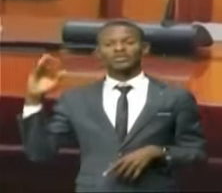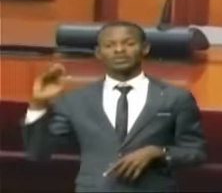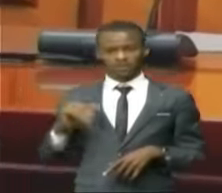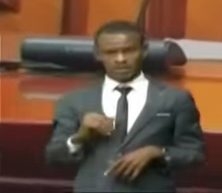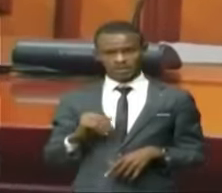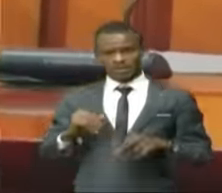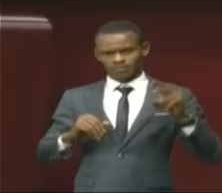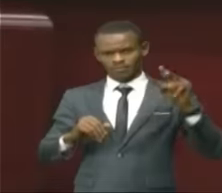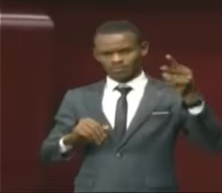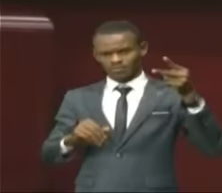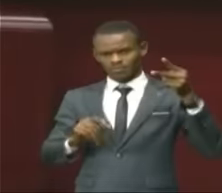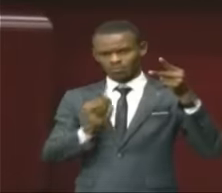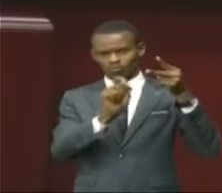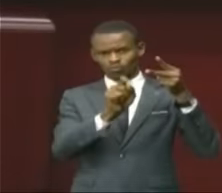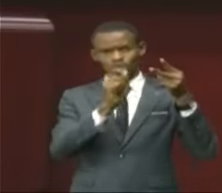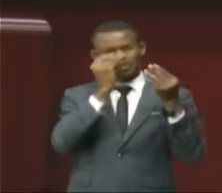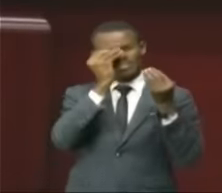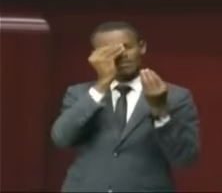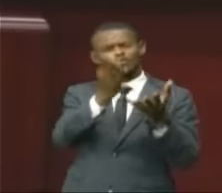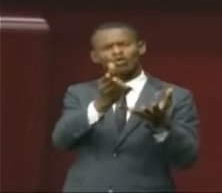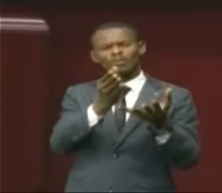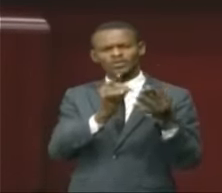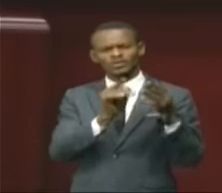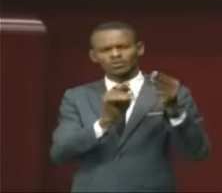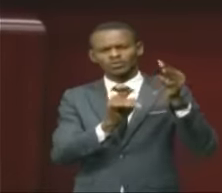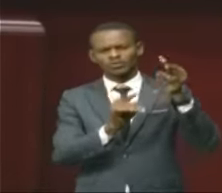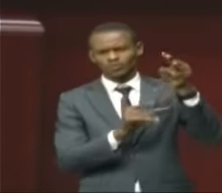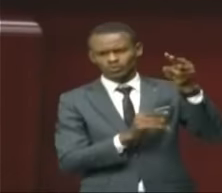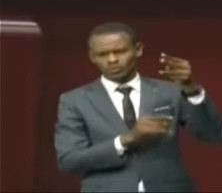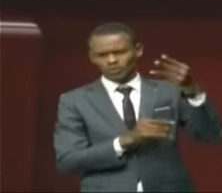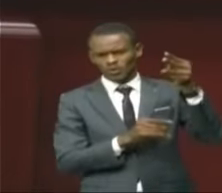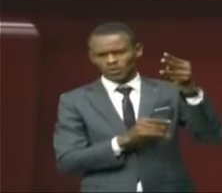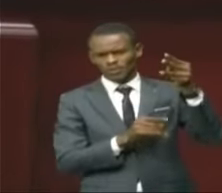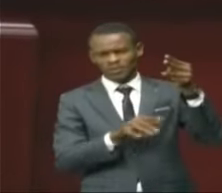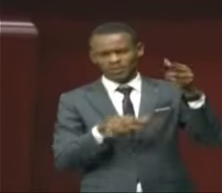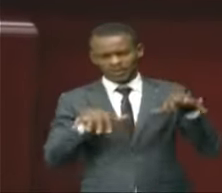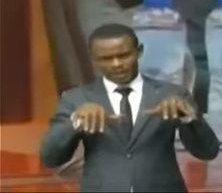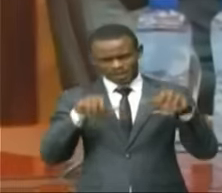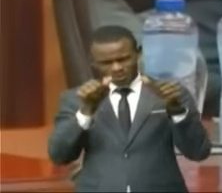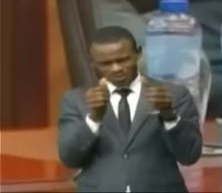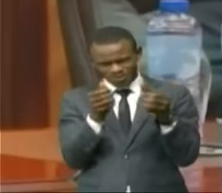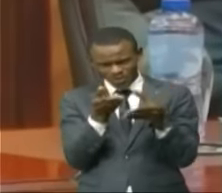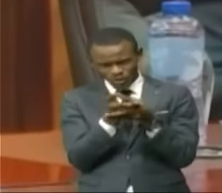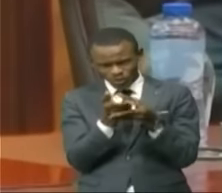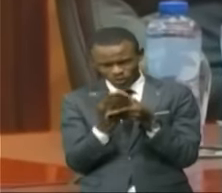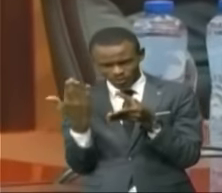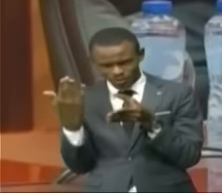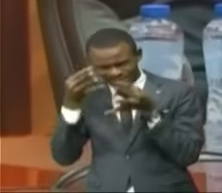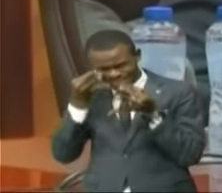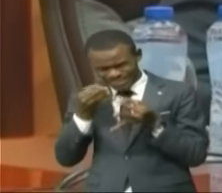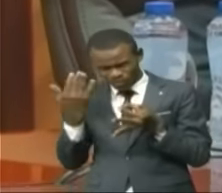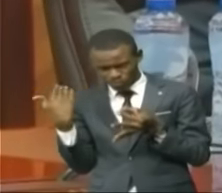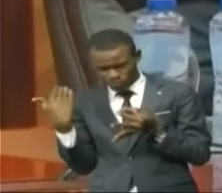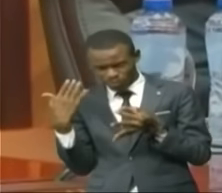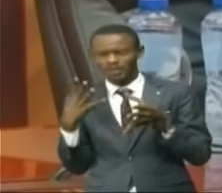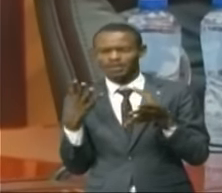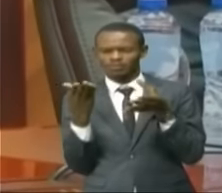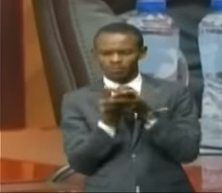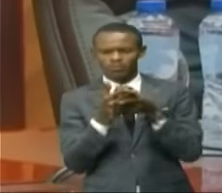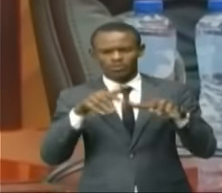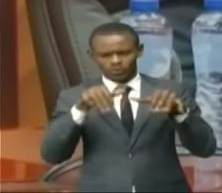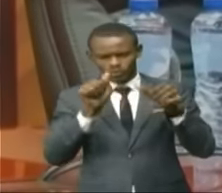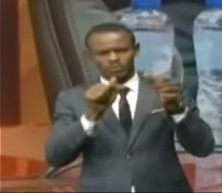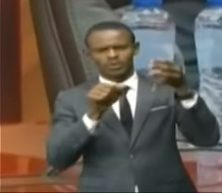Point d'information. 3. Approbation d'un relevé des décisions du Conseil des ministres. 4. Examen